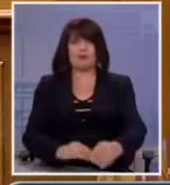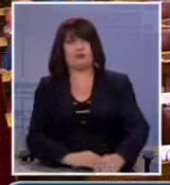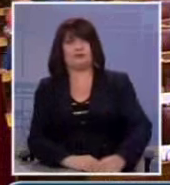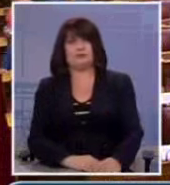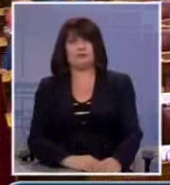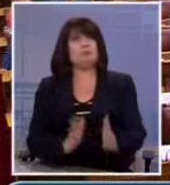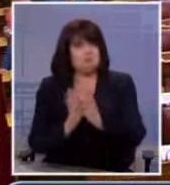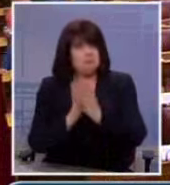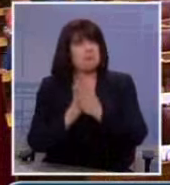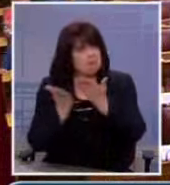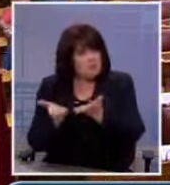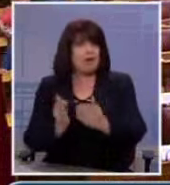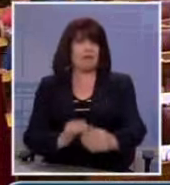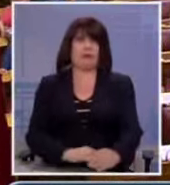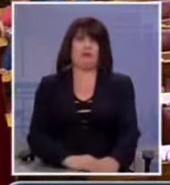Μπράβο!